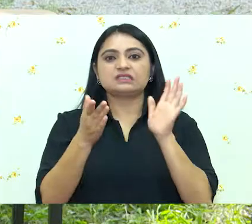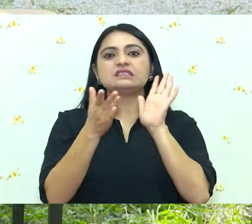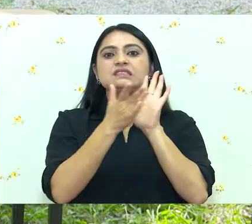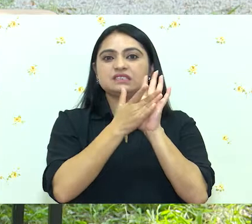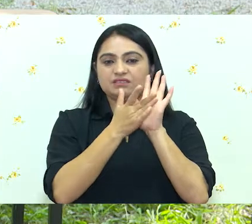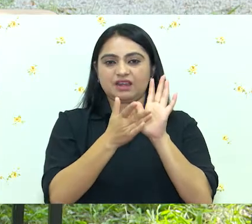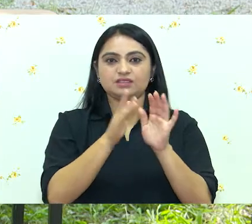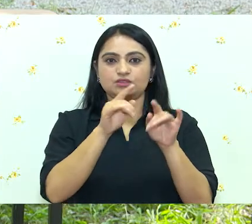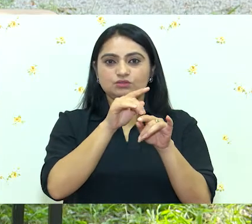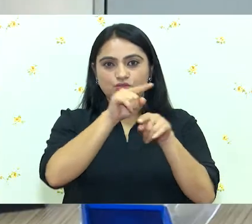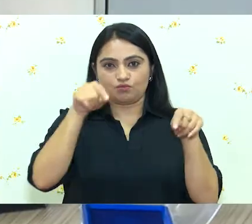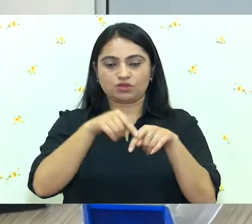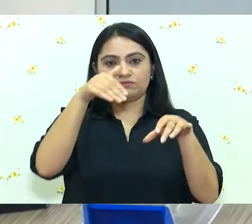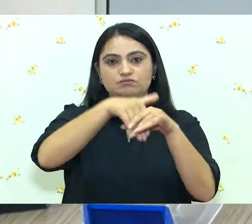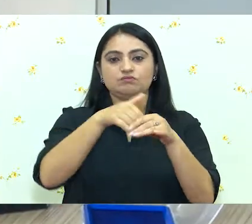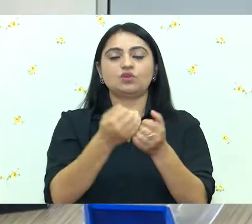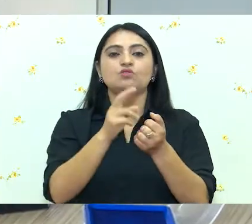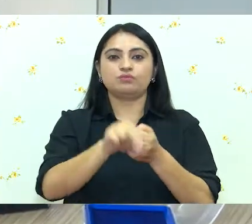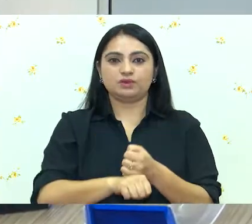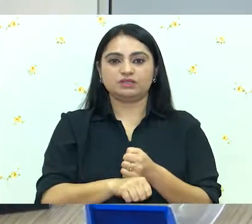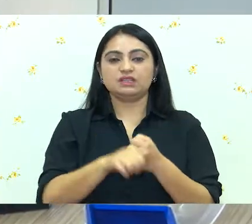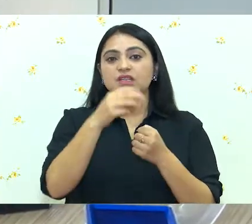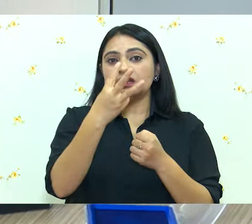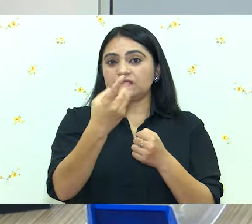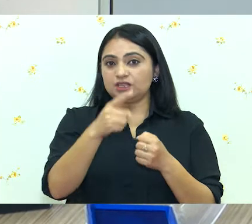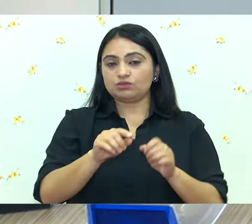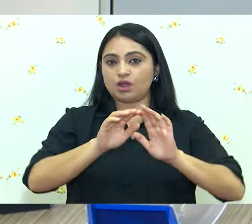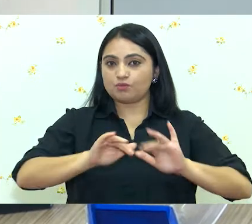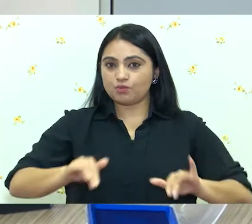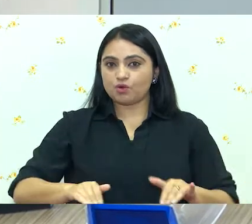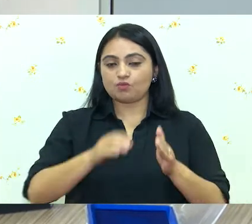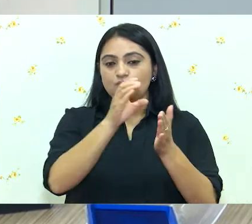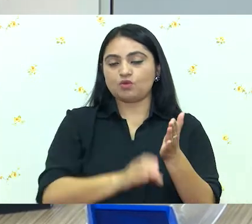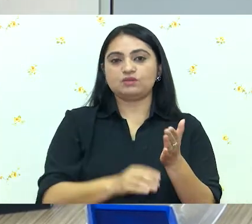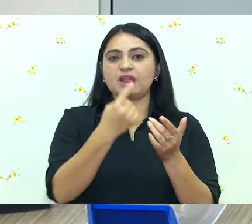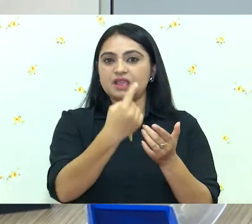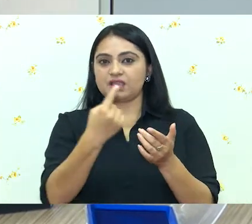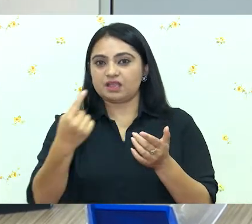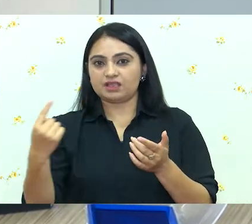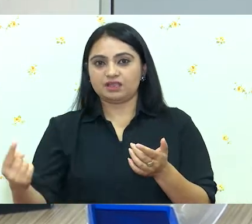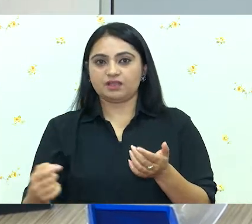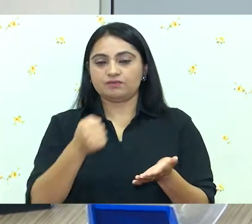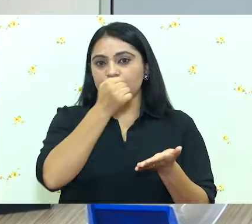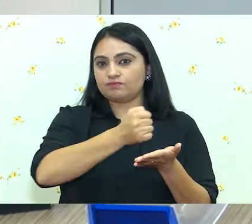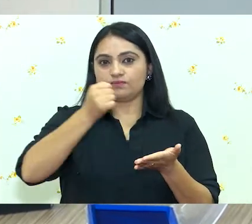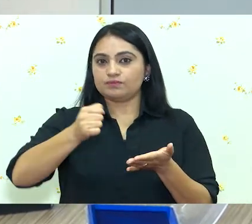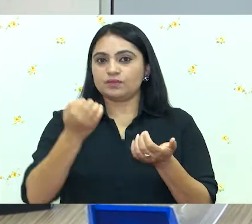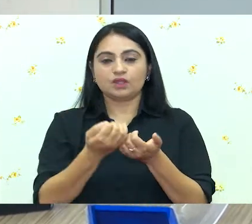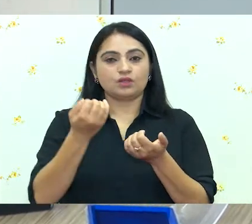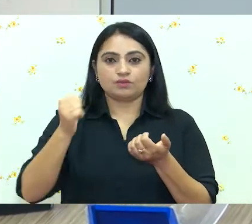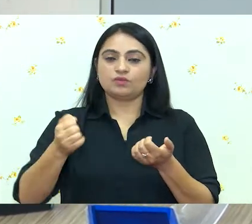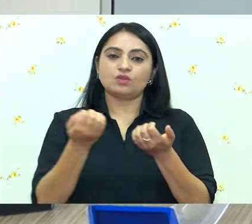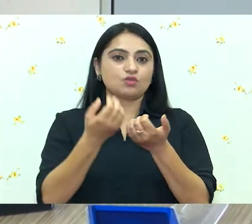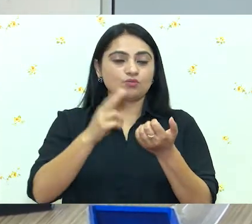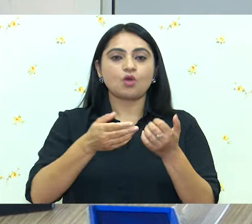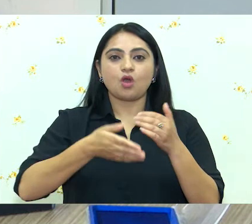टाँसिएको मतपेटिकामा खसाल्नु पर्दछ। यहाँहरूले तिनवटा छुट्टा छुट्टै मतपत्रमा एक एक स्वस्तिक छाप लगाएर मतदान गर्नुभयो। अब